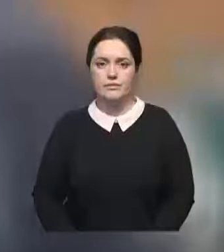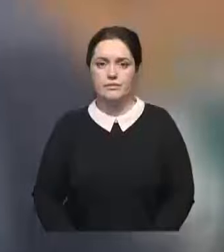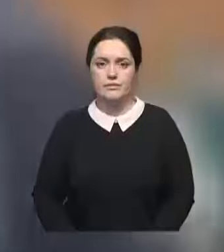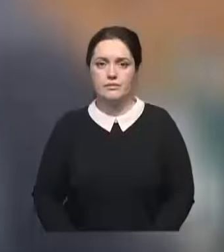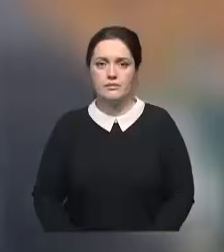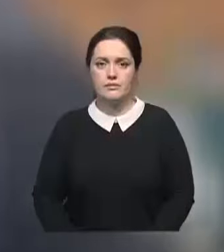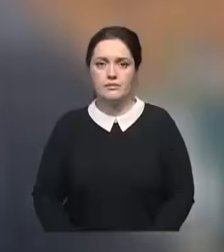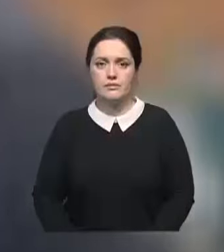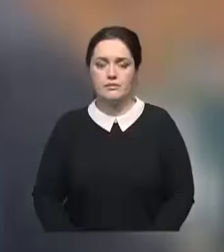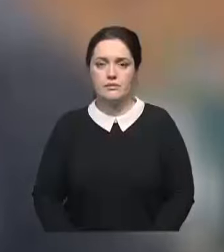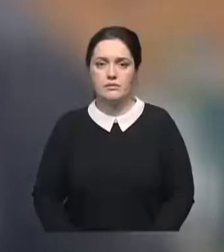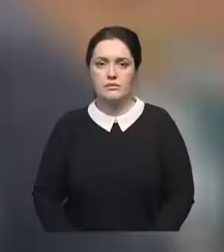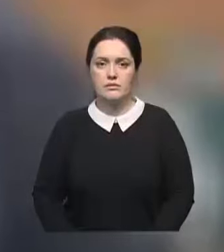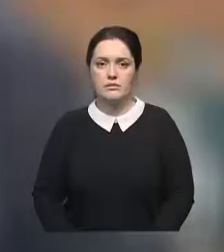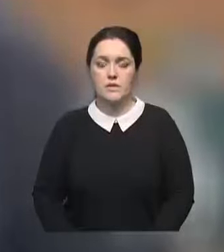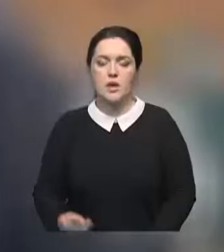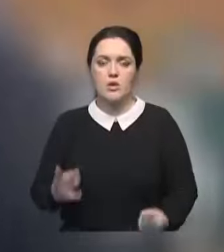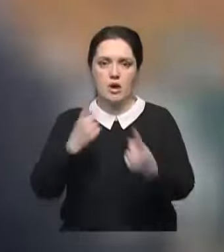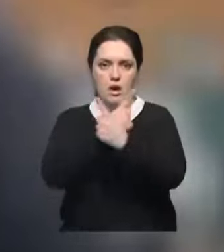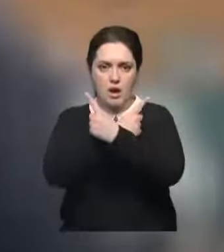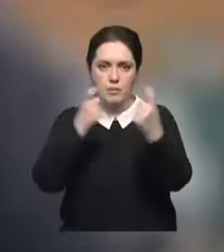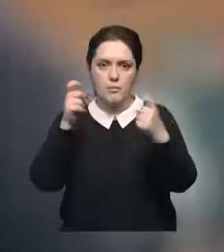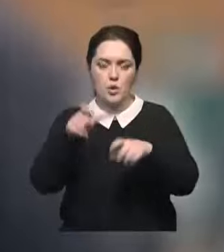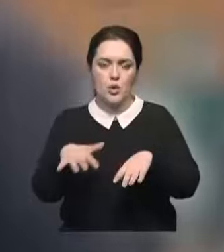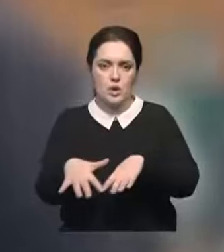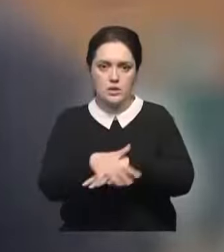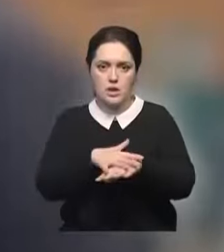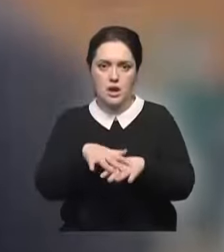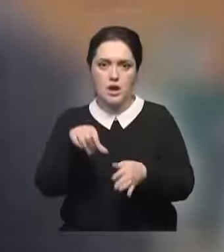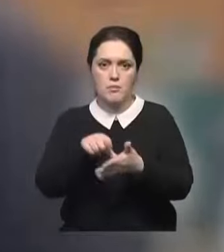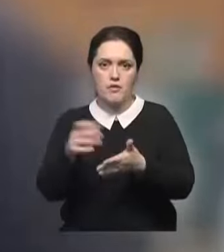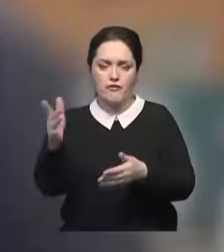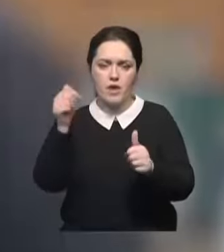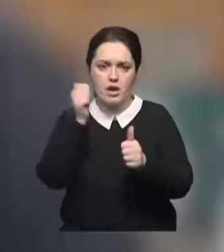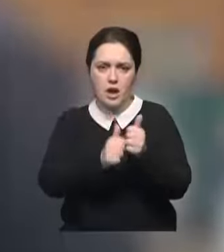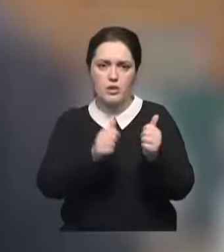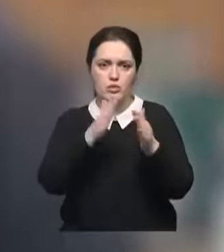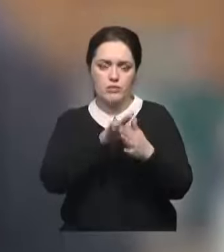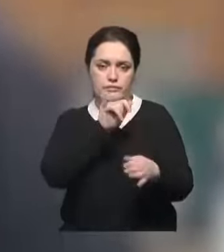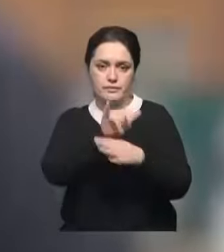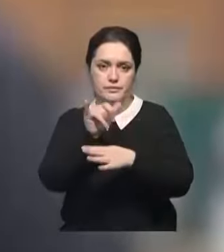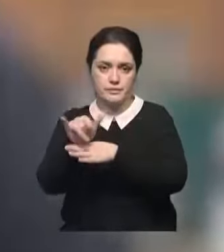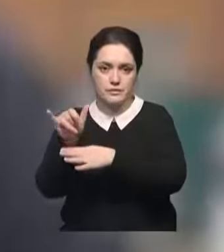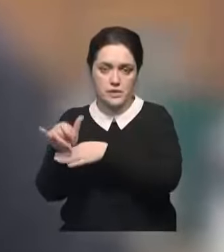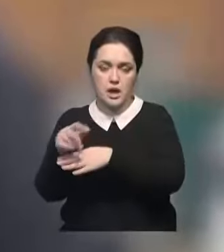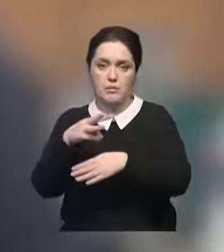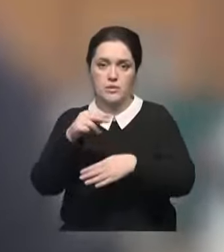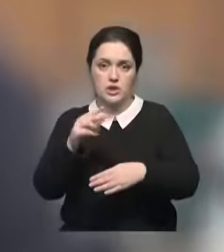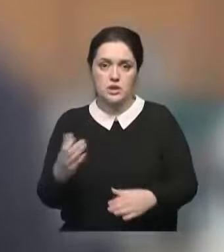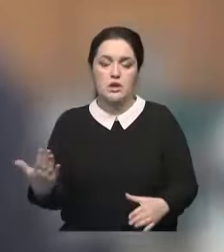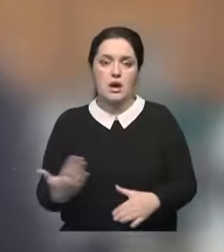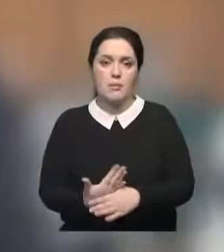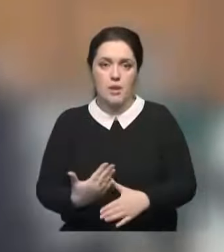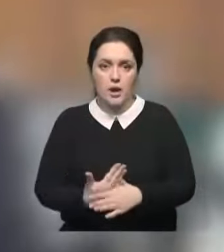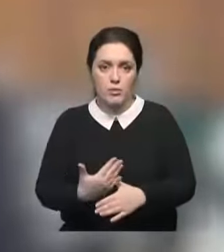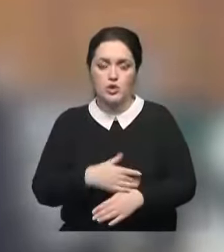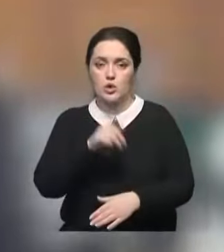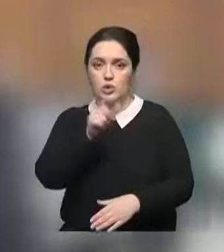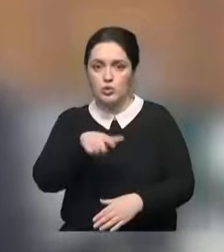Нужно жителям обращение вам сделать. Представители ваши должны обойти МЧС, помочь